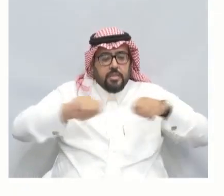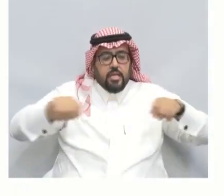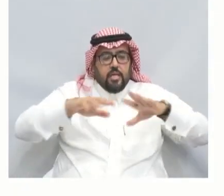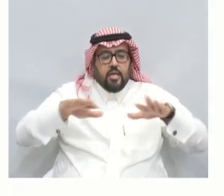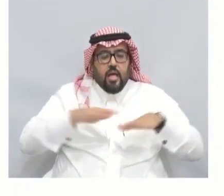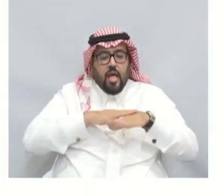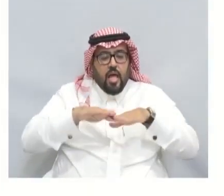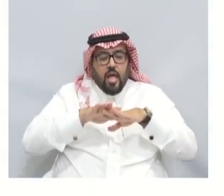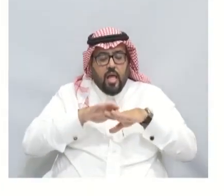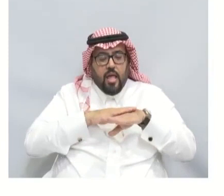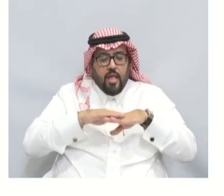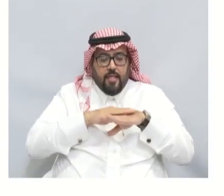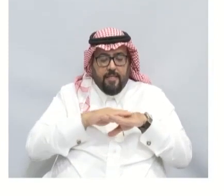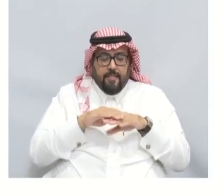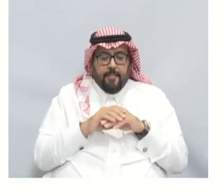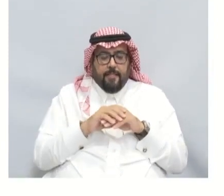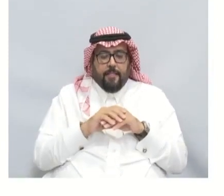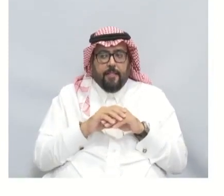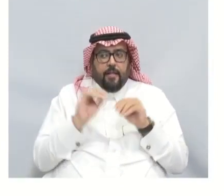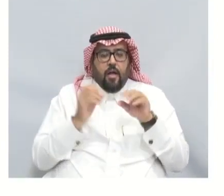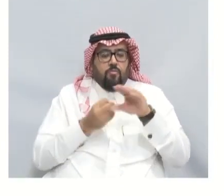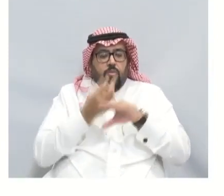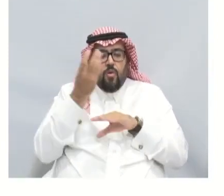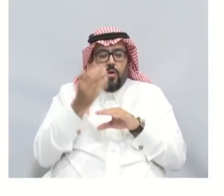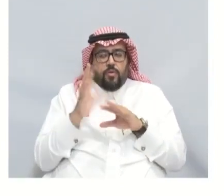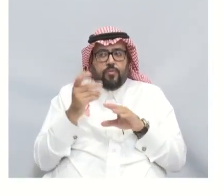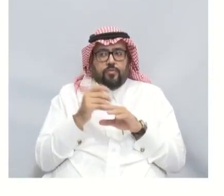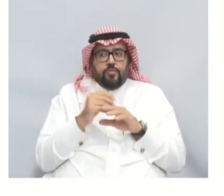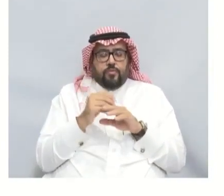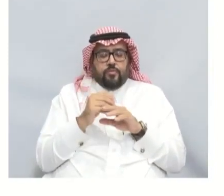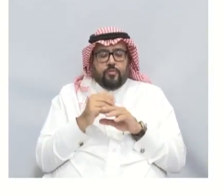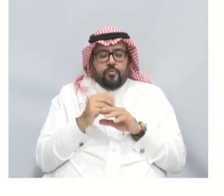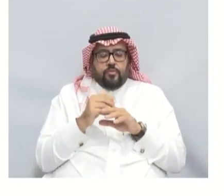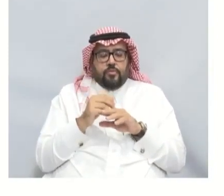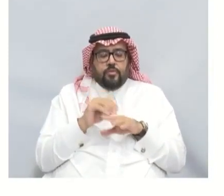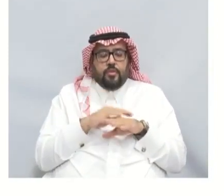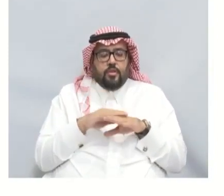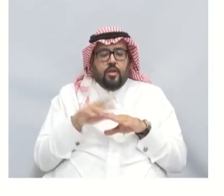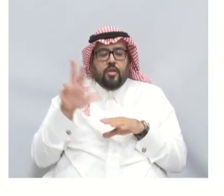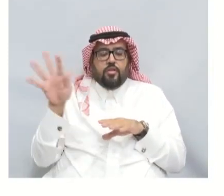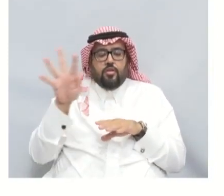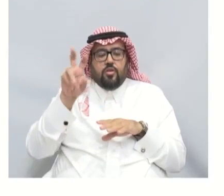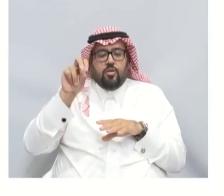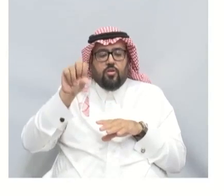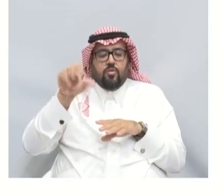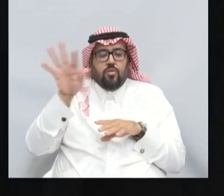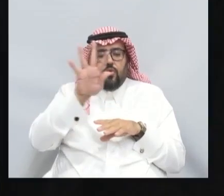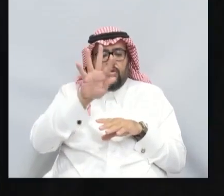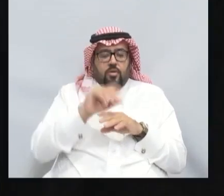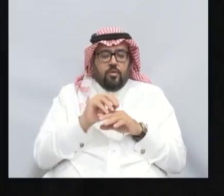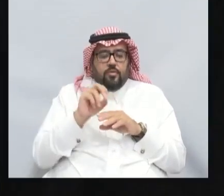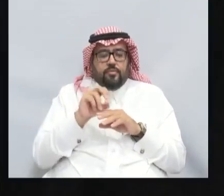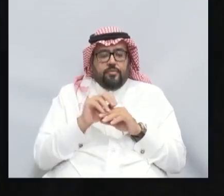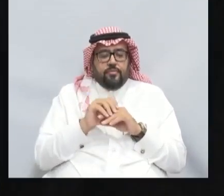الأرض، أكبر مساحة من سطح الأرض هي ثوران ماذا؟ هو ثوران لهذه الشقوق. إذن هل هذا